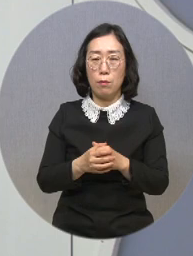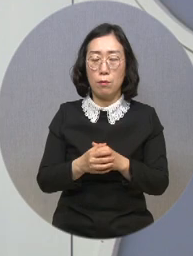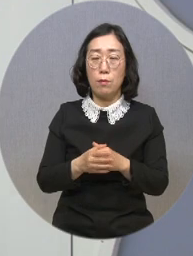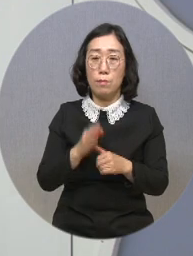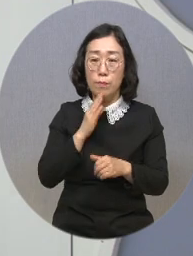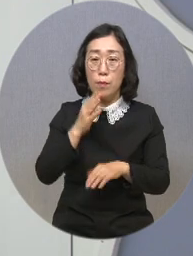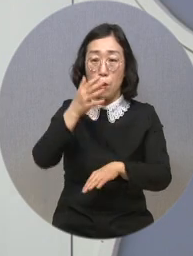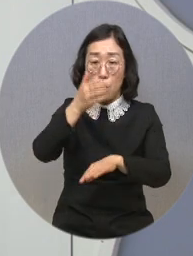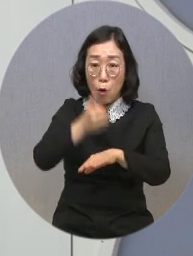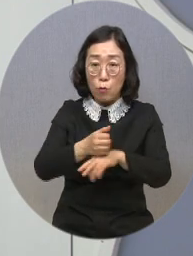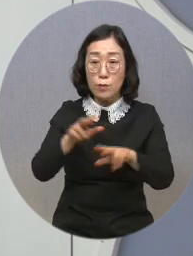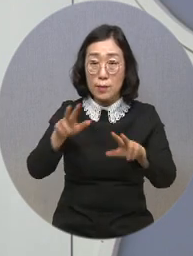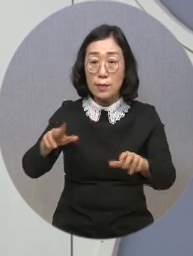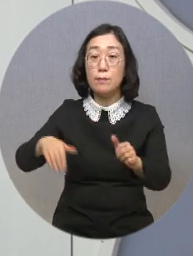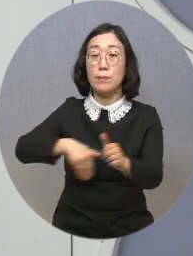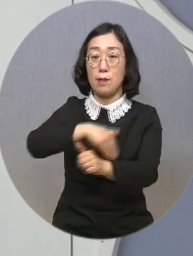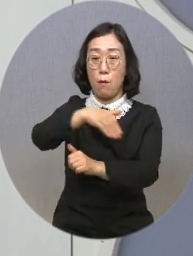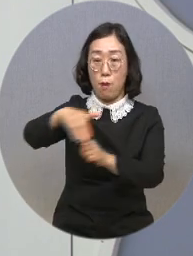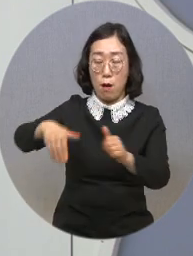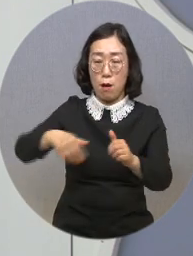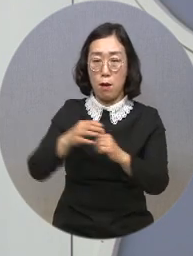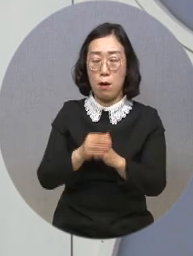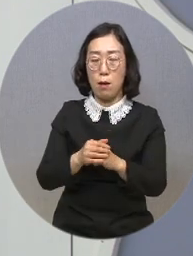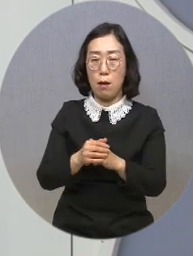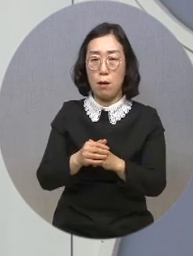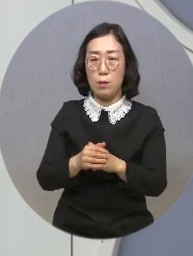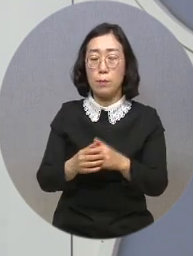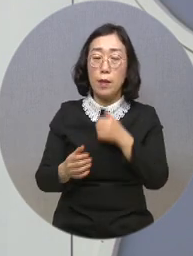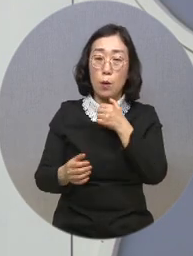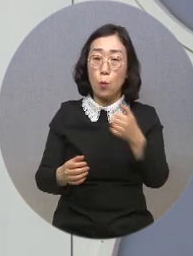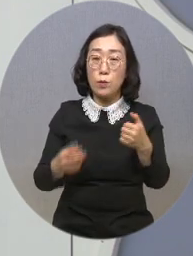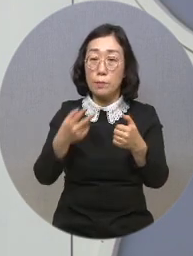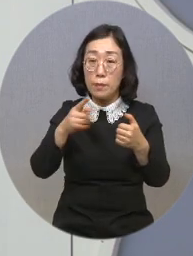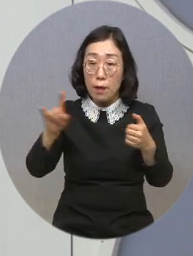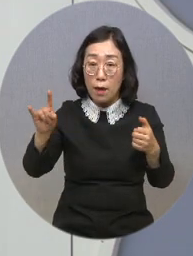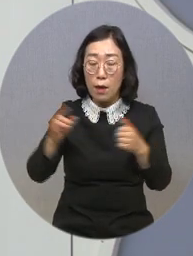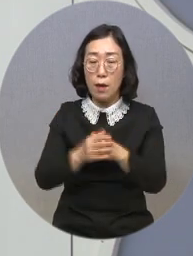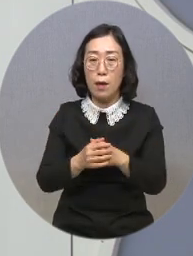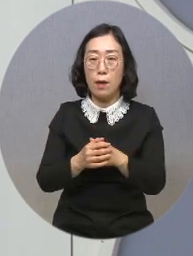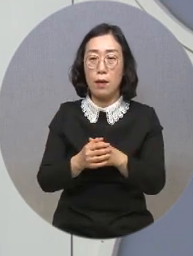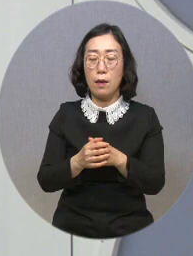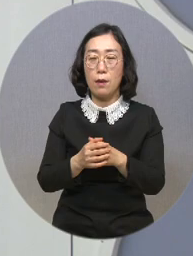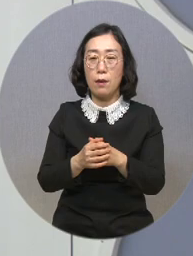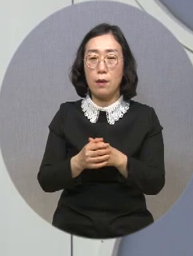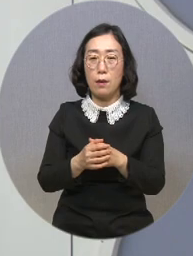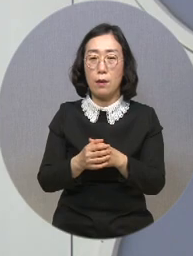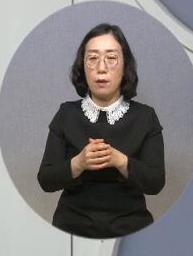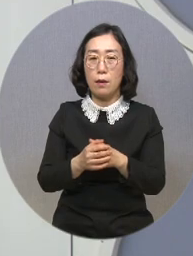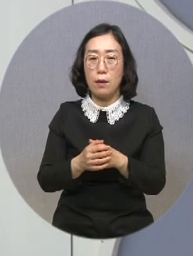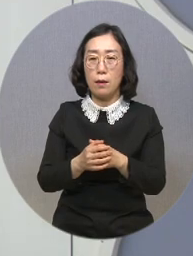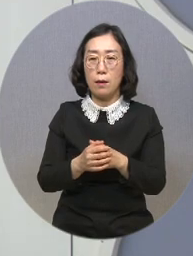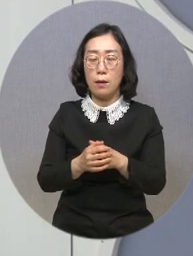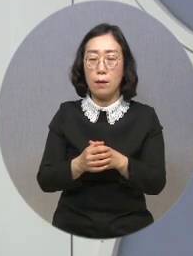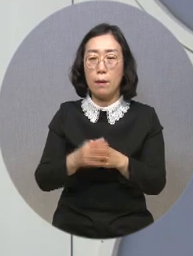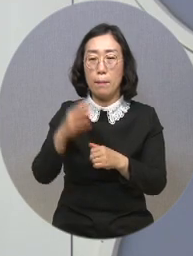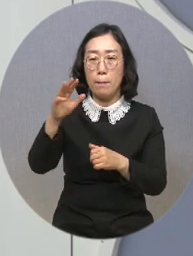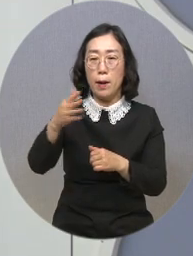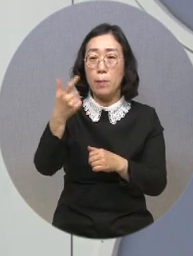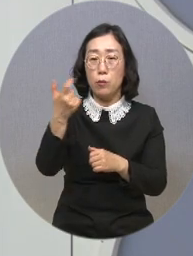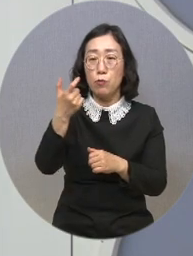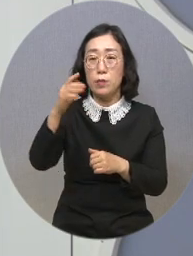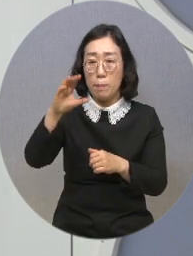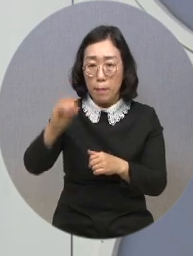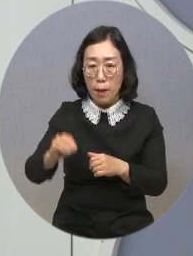당연한 지금 우리 현실이 지금 50대는 1년에 지금 860만 명이에요. 50대가.